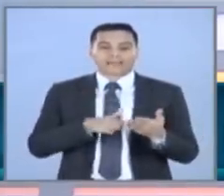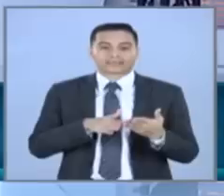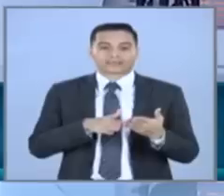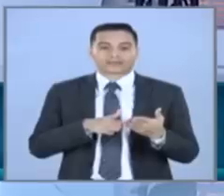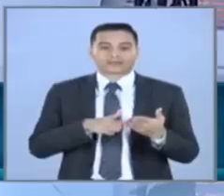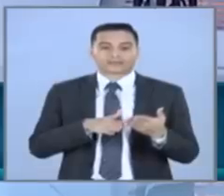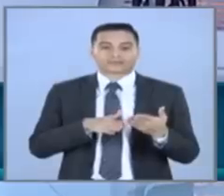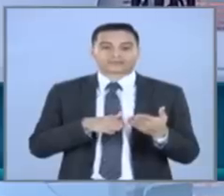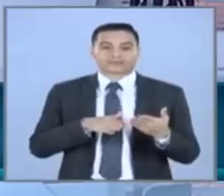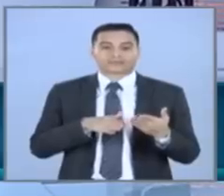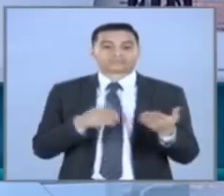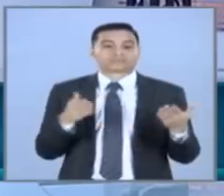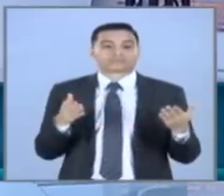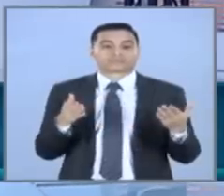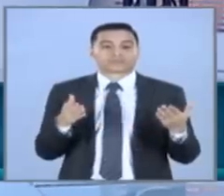والممات؟